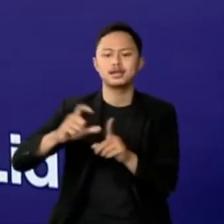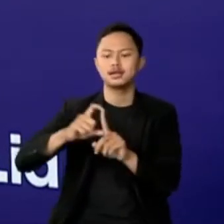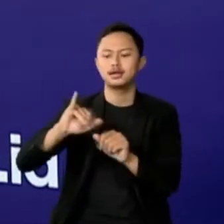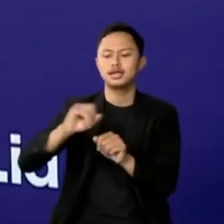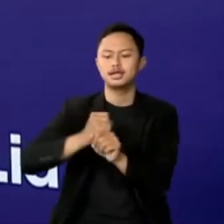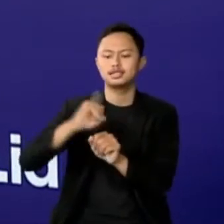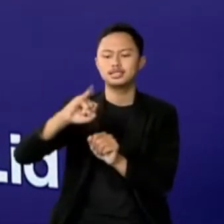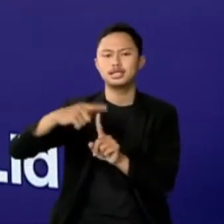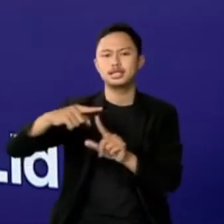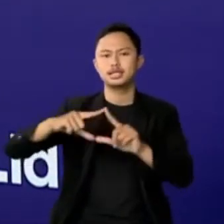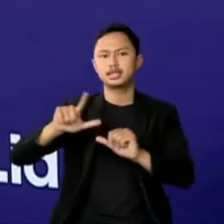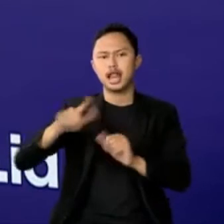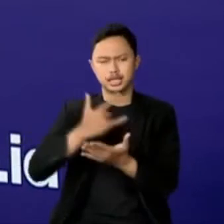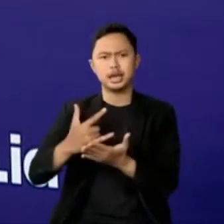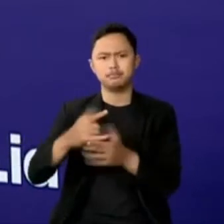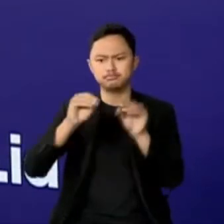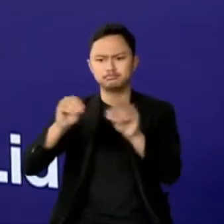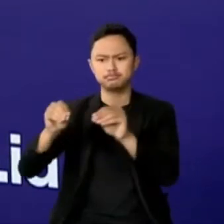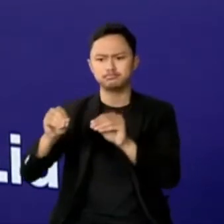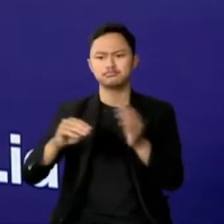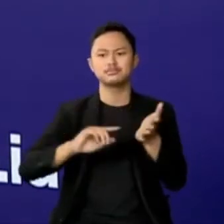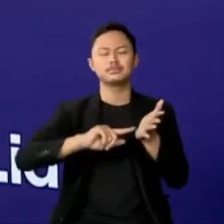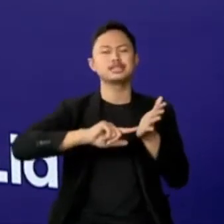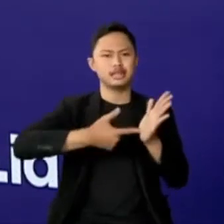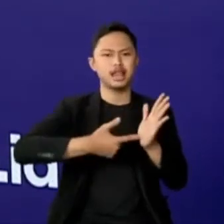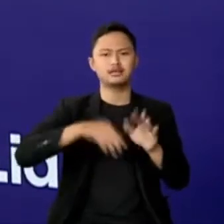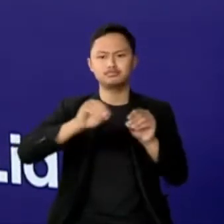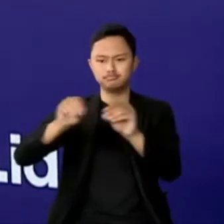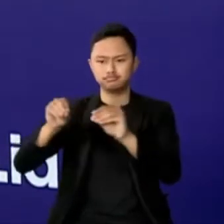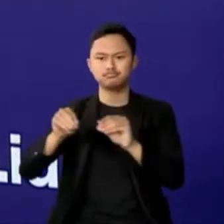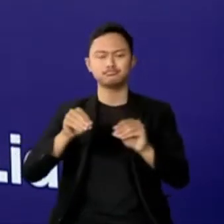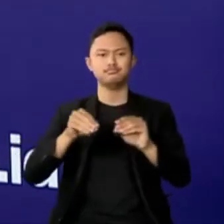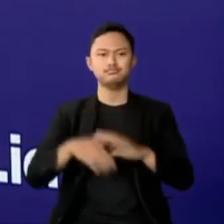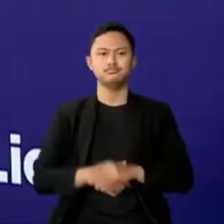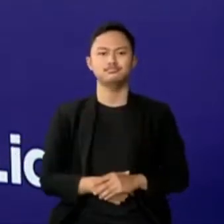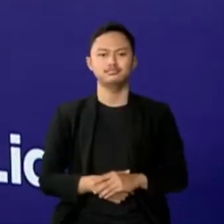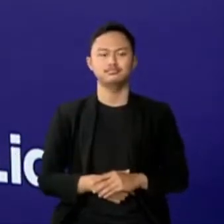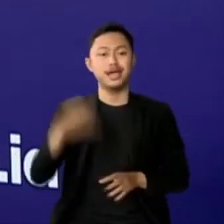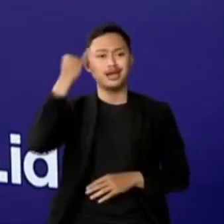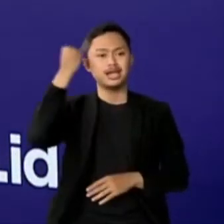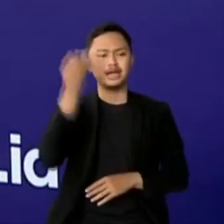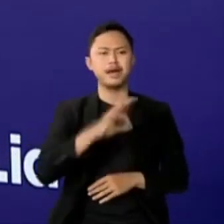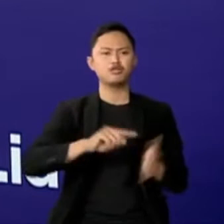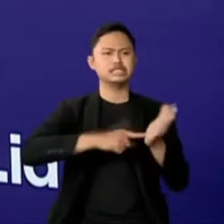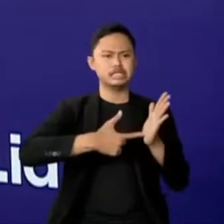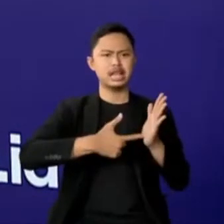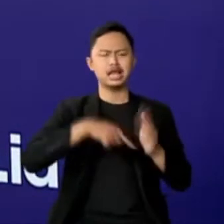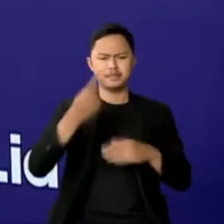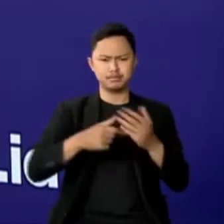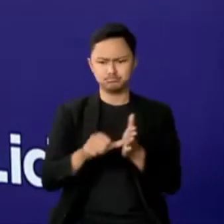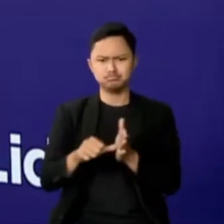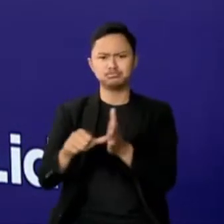digitalisasi dan sebagian yang kedua kami mengambil terobosan-terobosan inovasi digital Kalau sekarang di masa